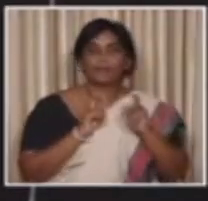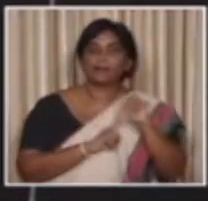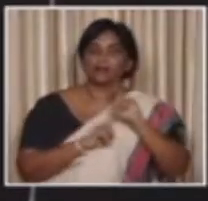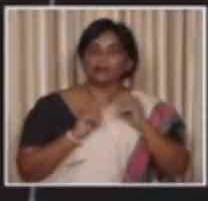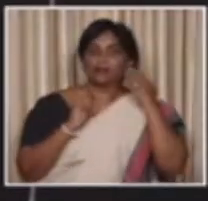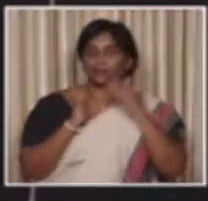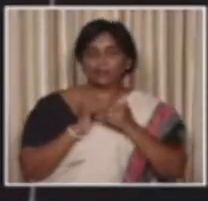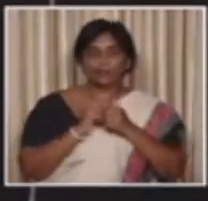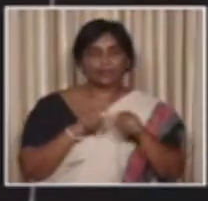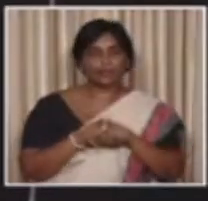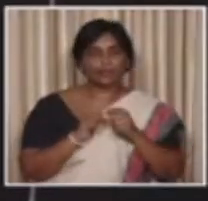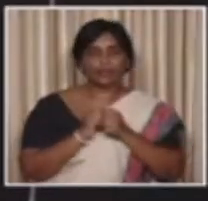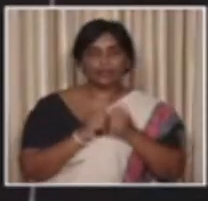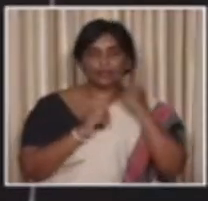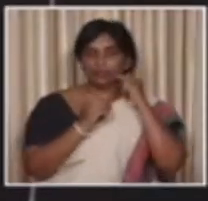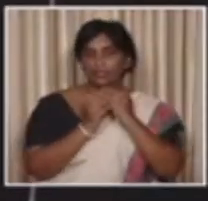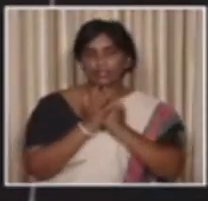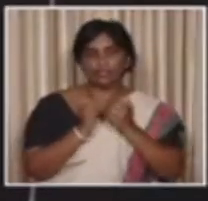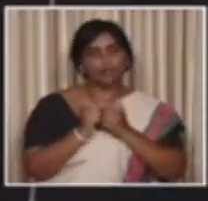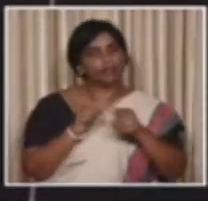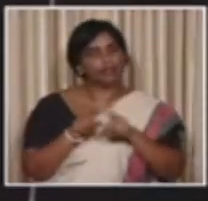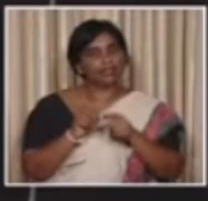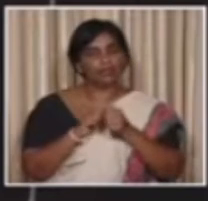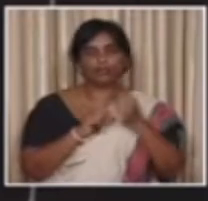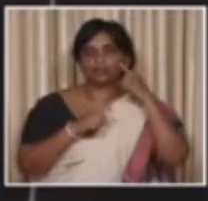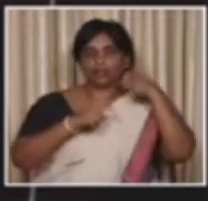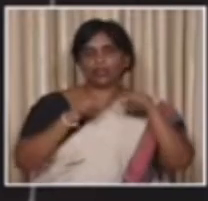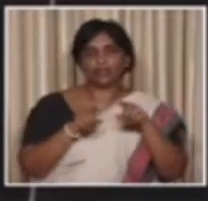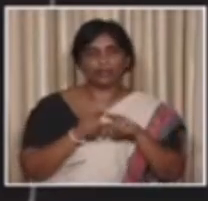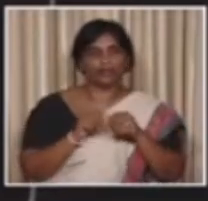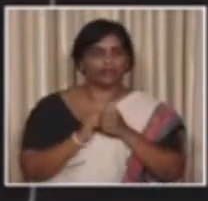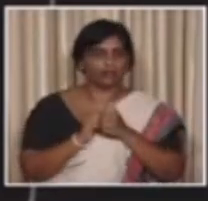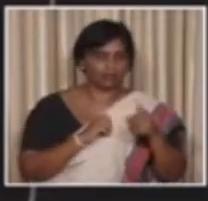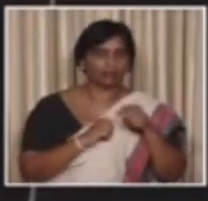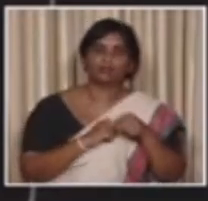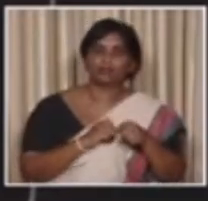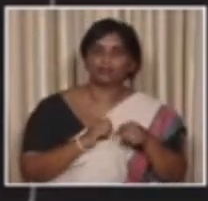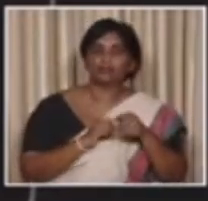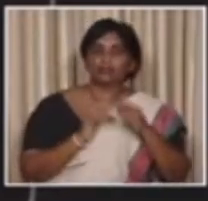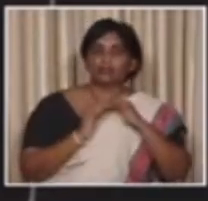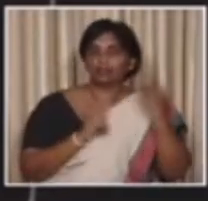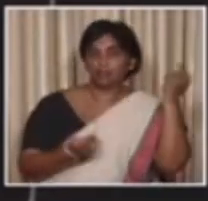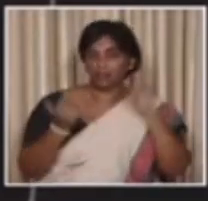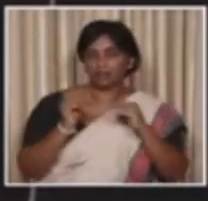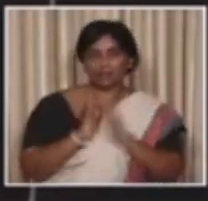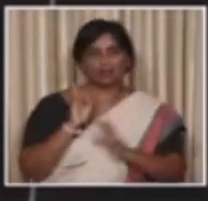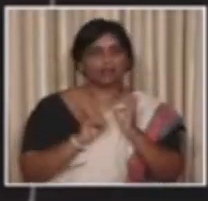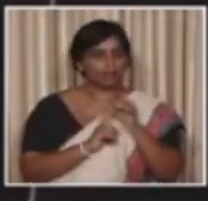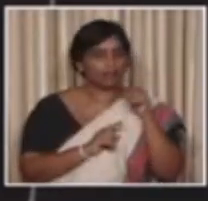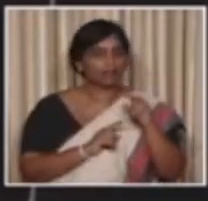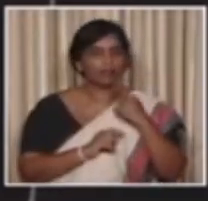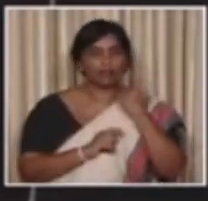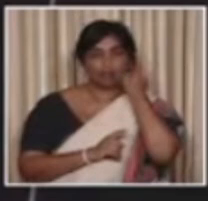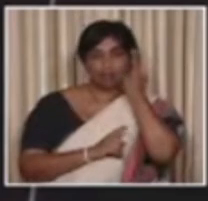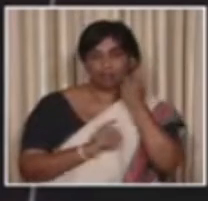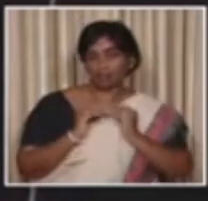පාර්ලිමේන්තුවේ මන්ත්‍රීවරු ඇයි ඇවිල්ලා උදේ ඔය බැනමන කෑකක යන්නේ? එයාට තොරතුරු ගන්න කෙනෙක් නැහැ. මේගොල්ලෝ ගම්වලින් පත් වෙලා එන මන්ත්‍රීවරු. මේගොල්ලෝ